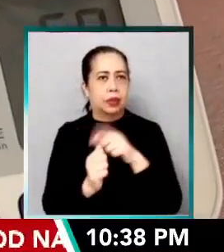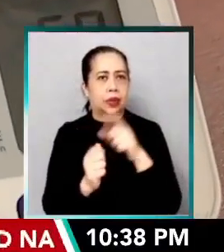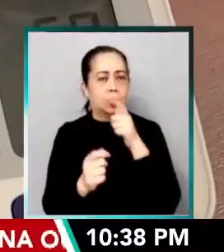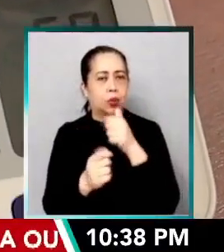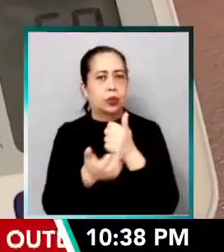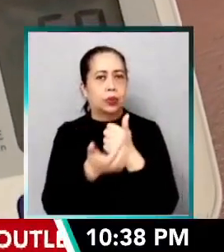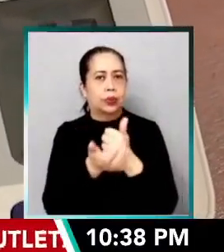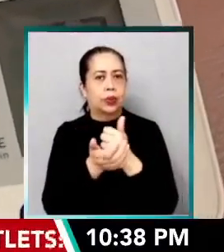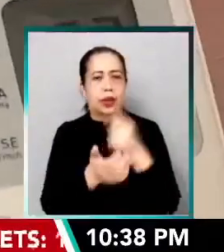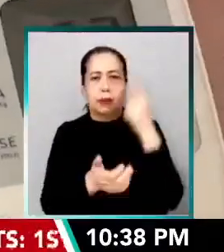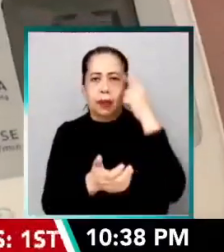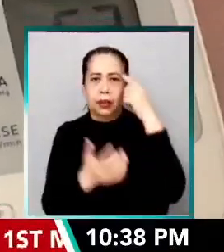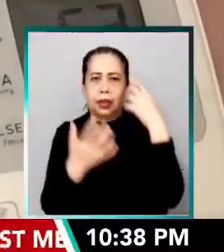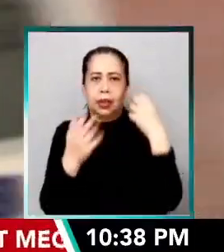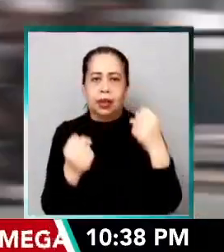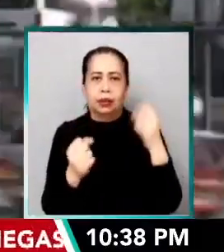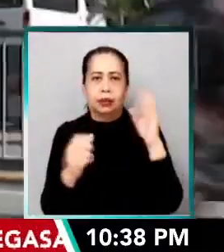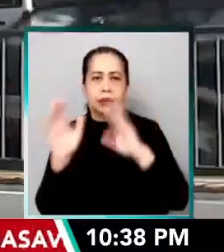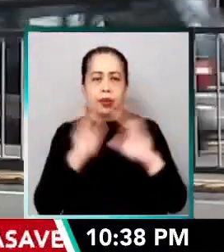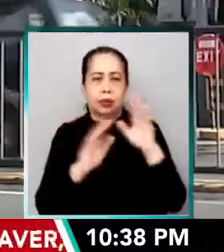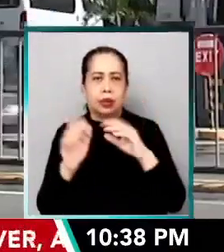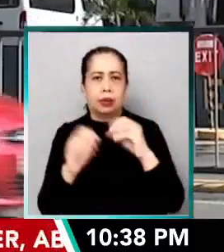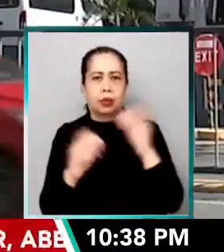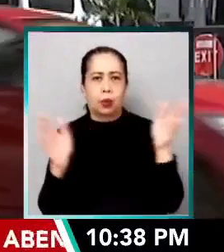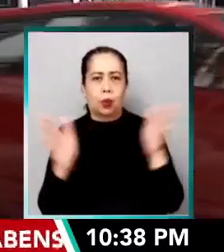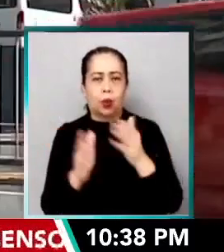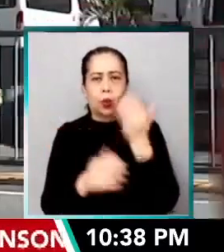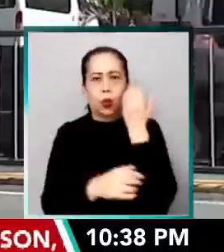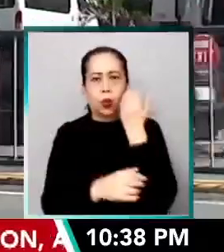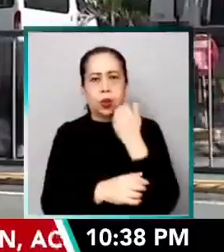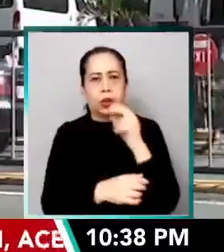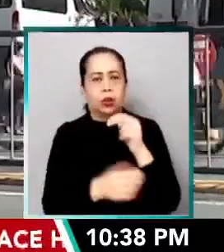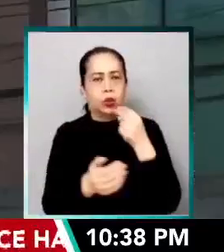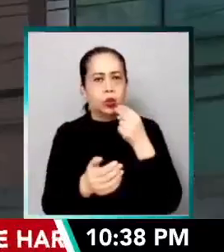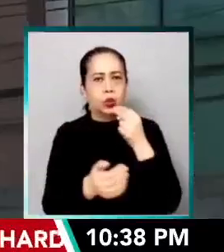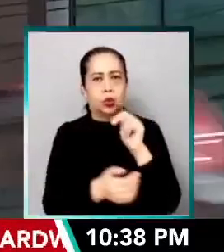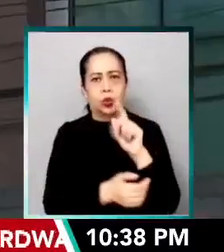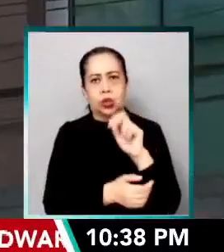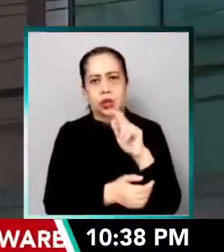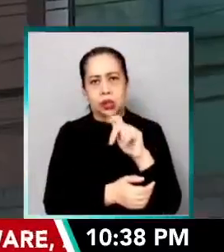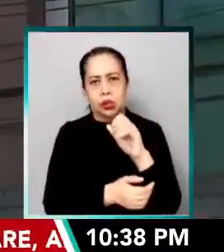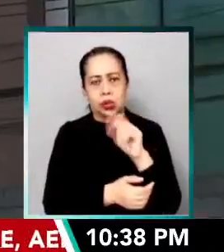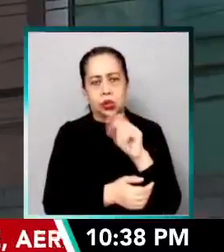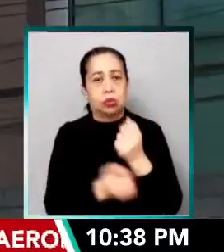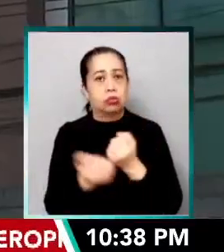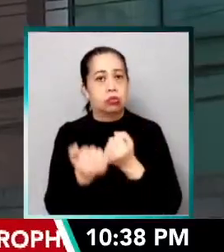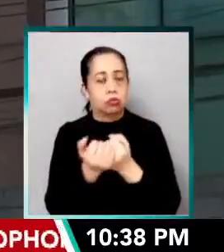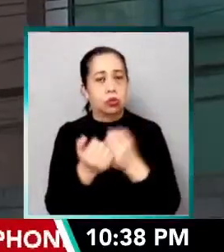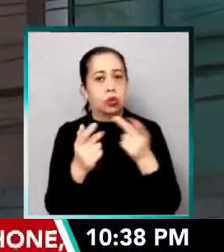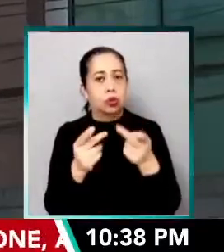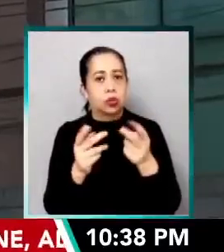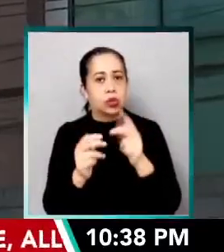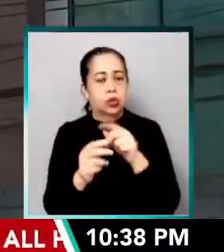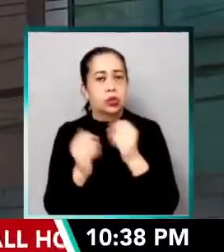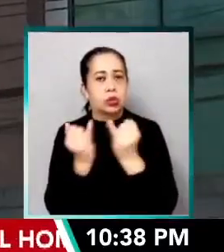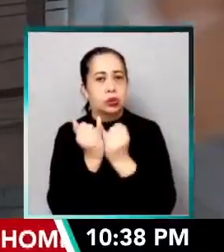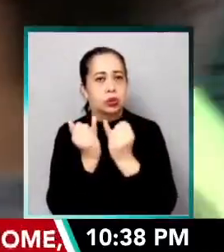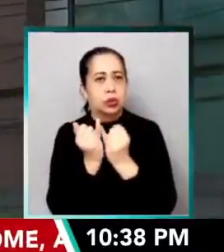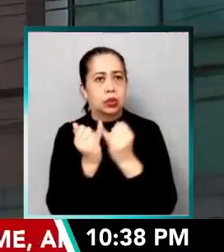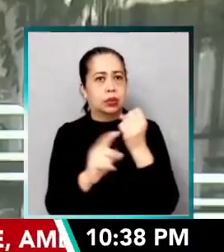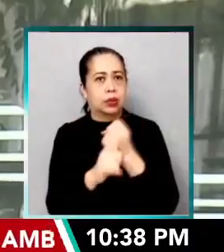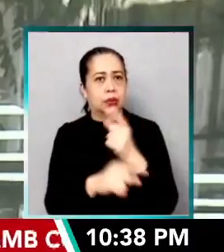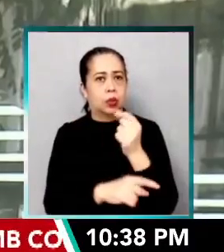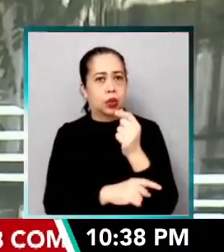health problem at malnutrition. Napalakas naman daw kasi ng PhilHealth ang financial position nito. As of September